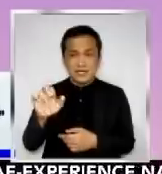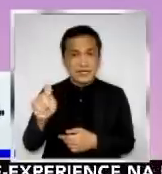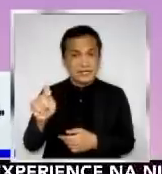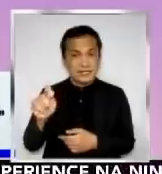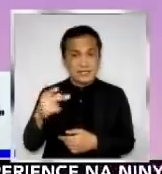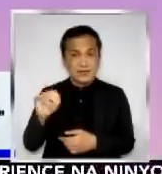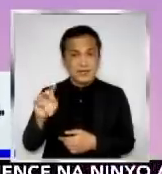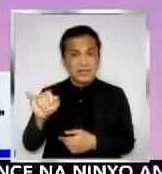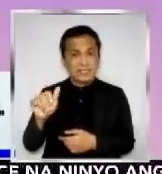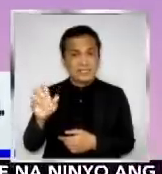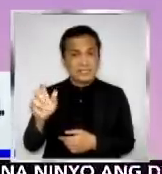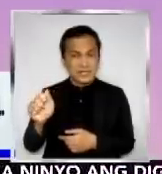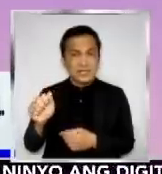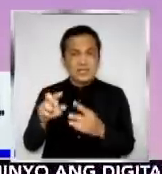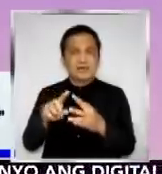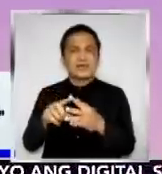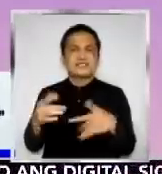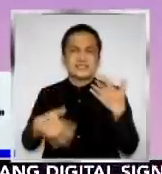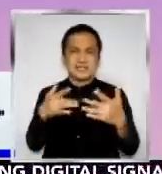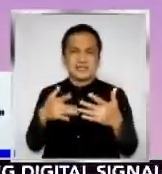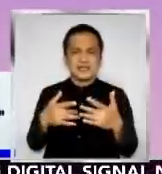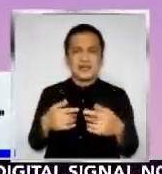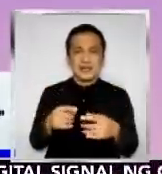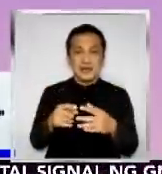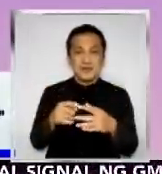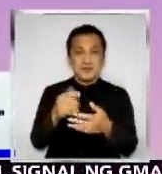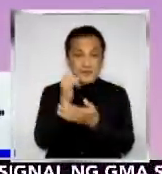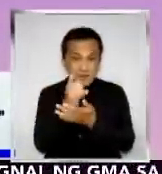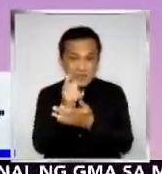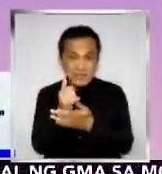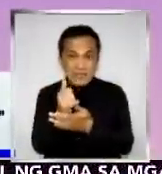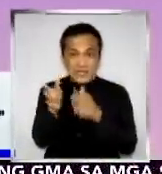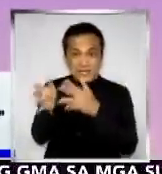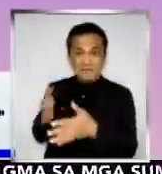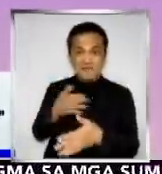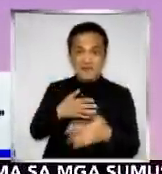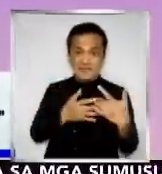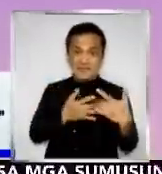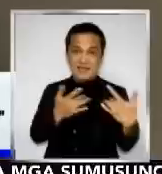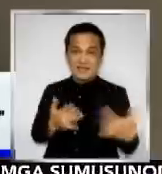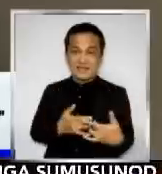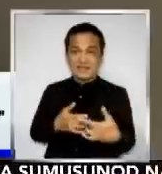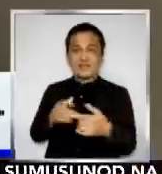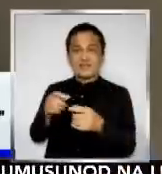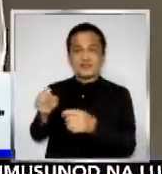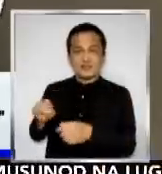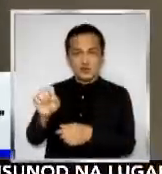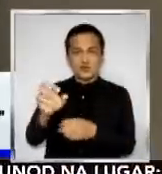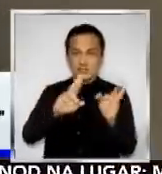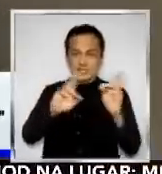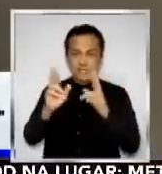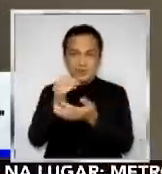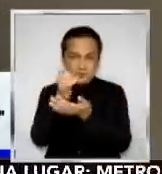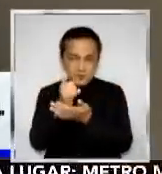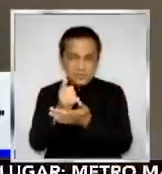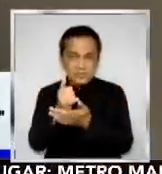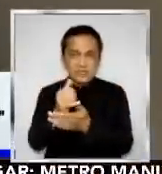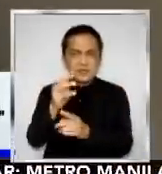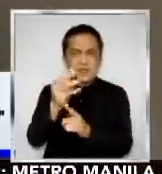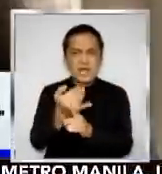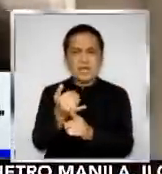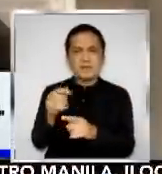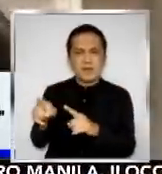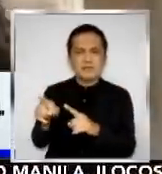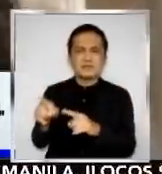I Left My Heart in Sorsogon. Nakakasa na raw ang lock-in taping sa Mayo. Pero nakakaranas pa rin ng anxiety si